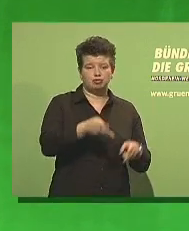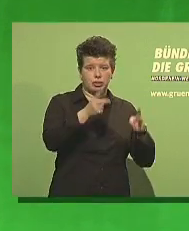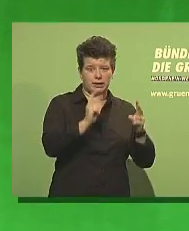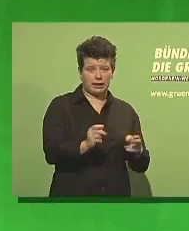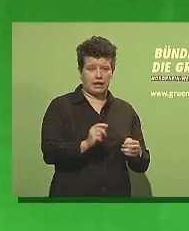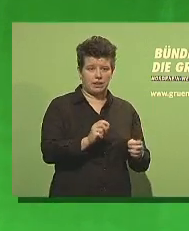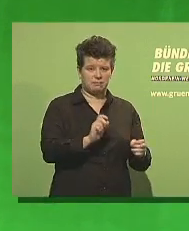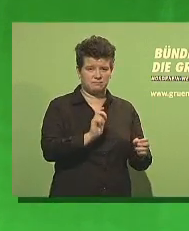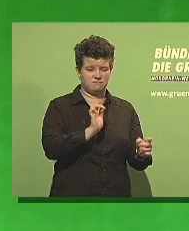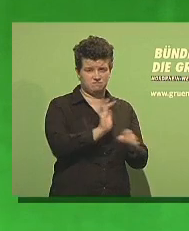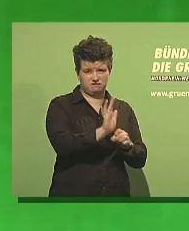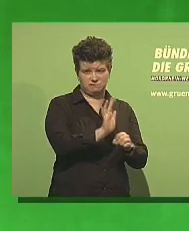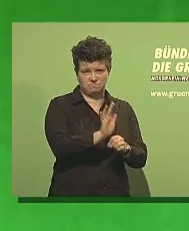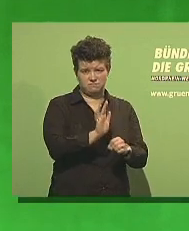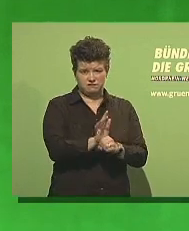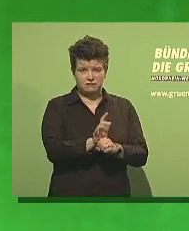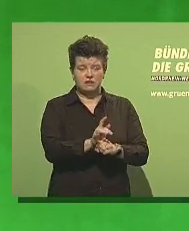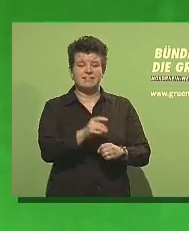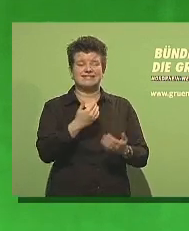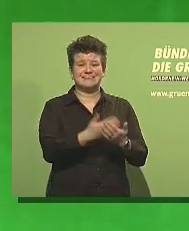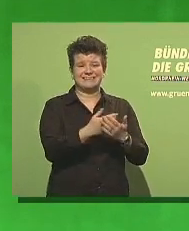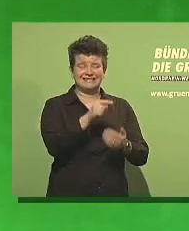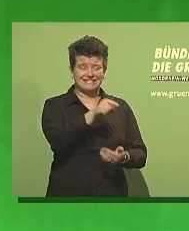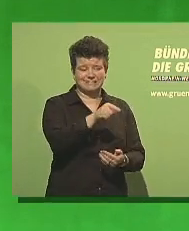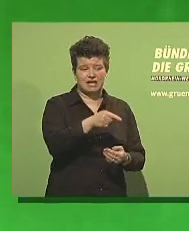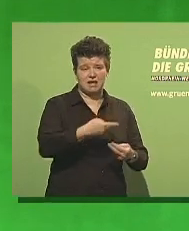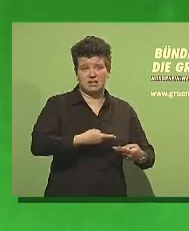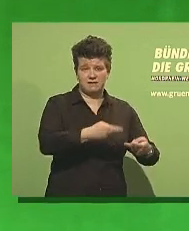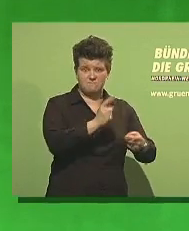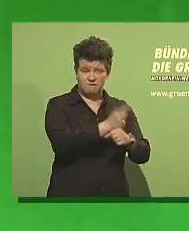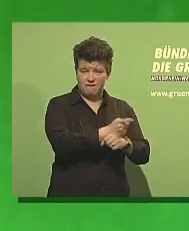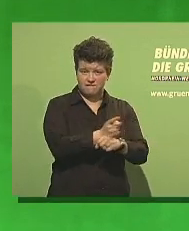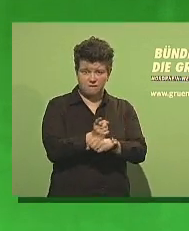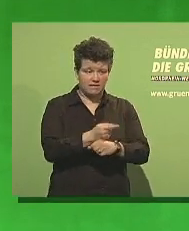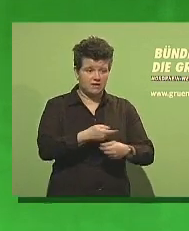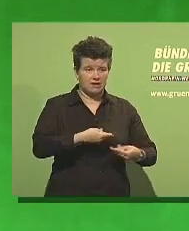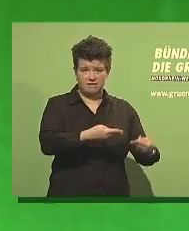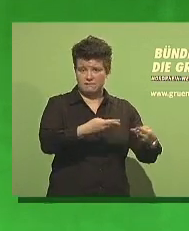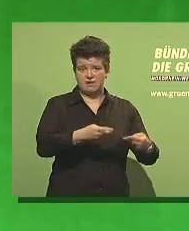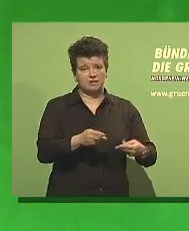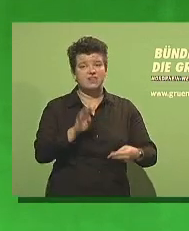gehören nicht genehmigt. Wir brauchen eine gesetzliche Regelung, ein